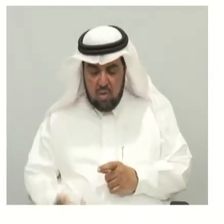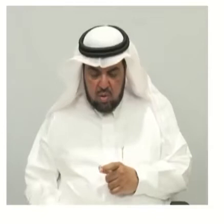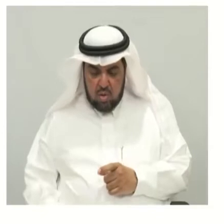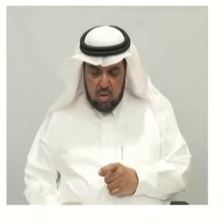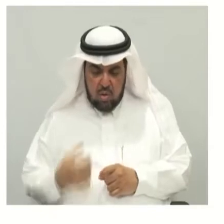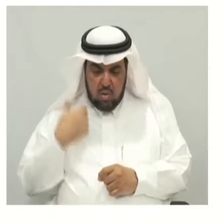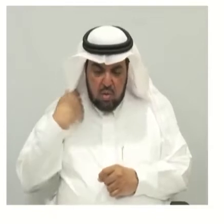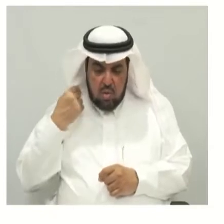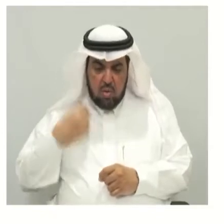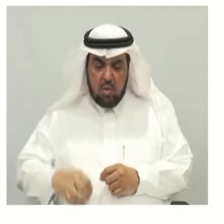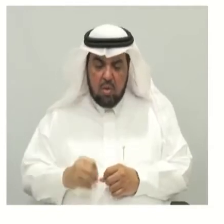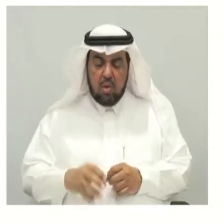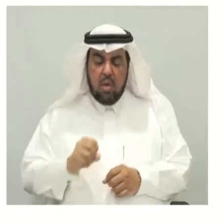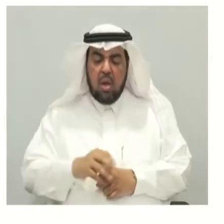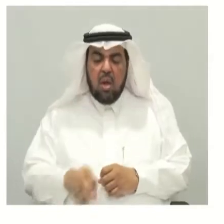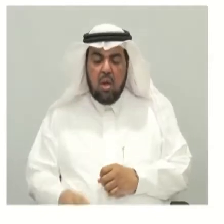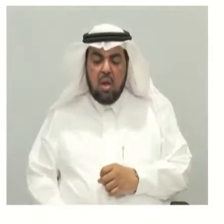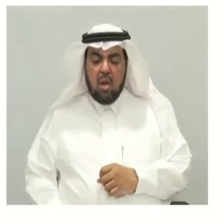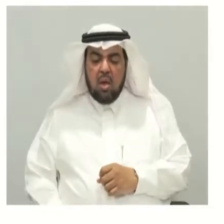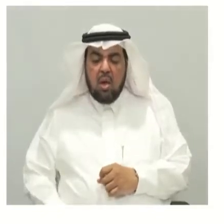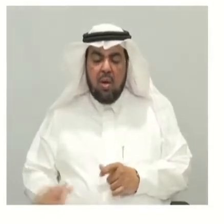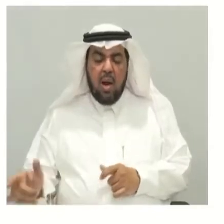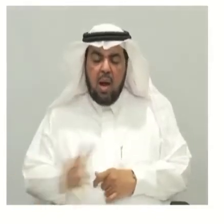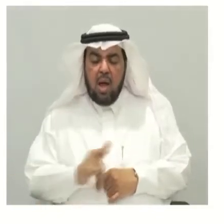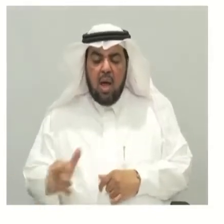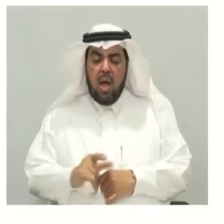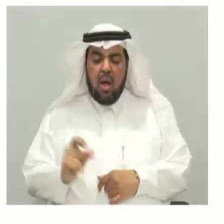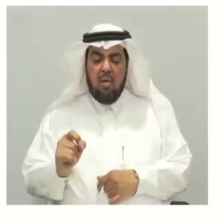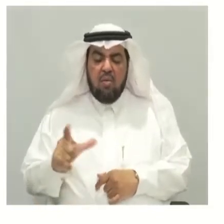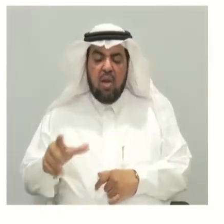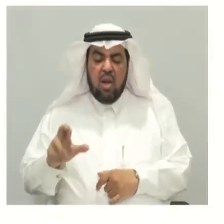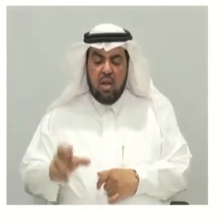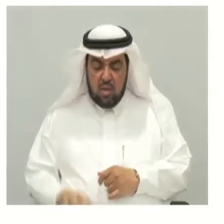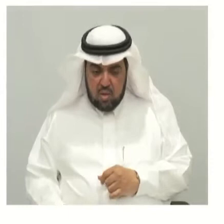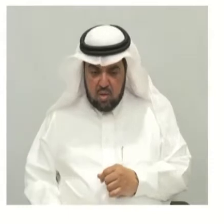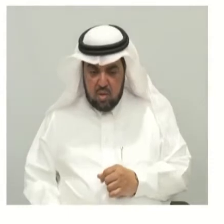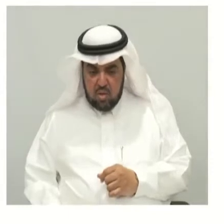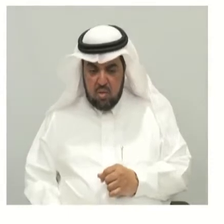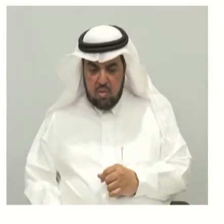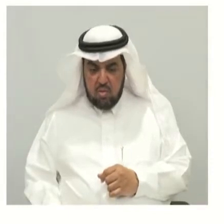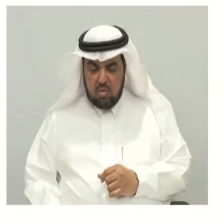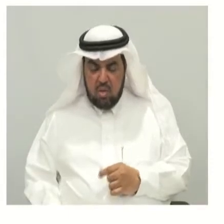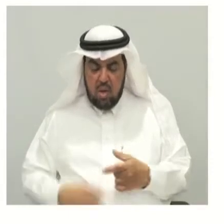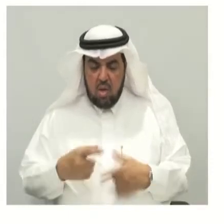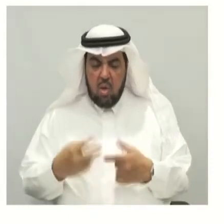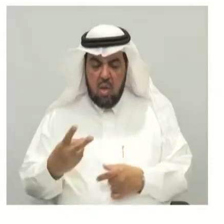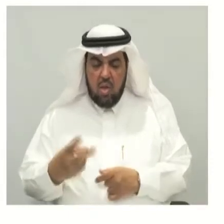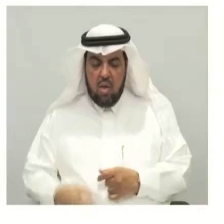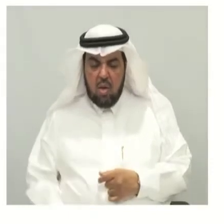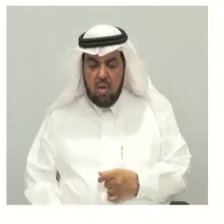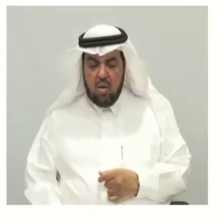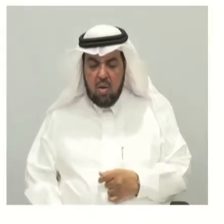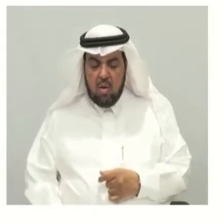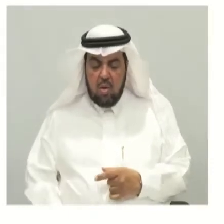أن العنصر لا فلز. طيب خلينا نشوف عندنا في الدورة الثانية.